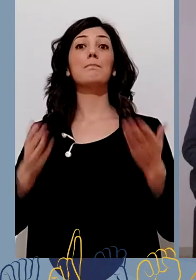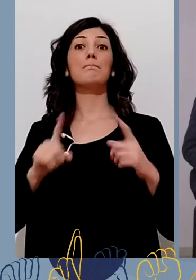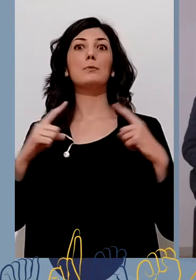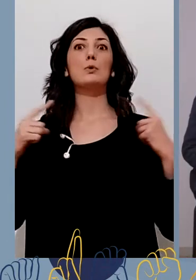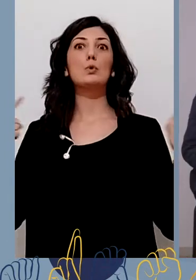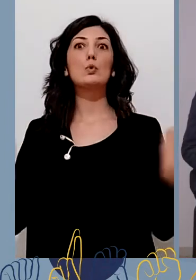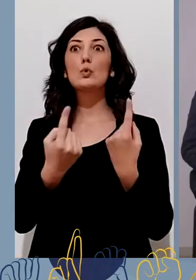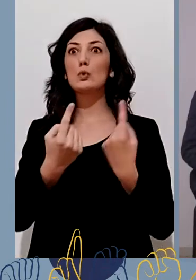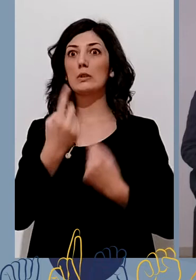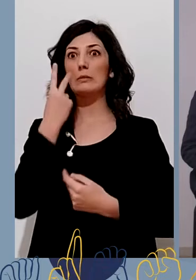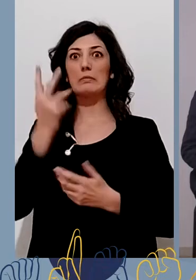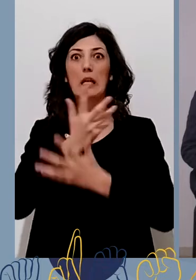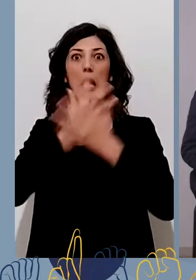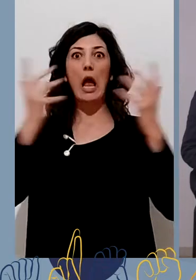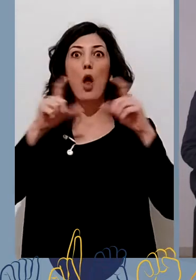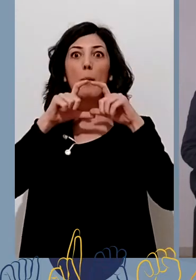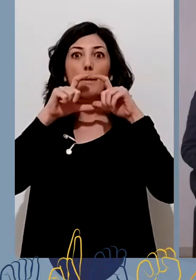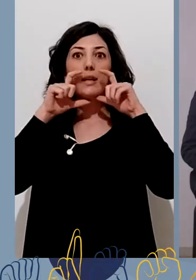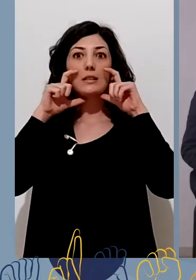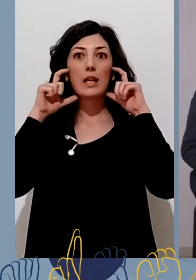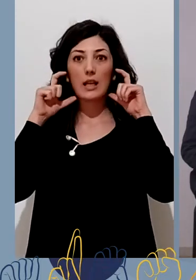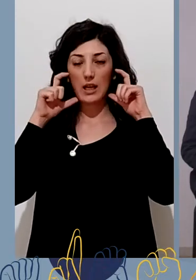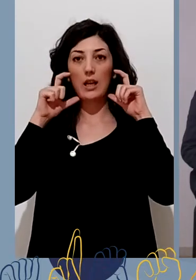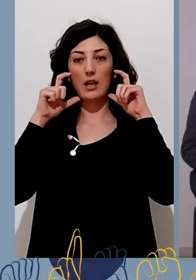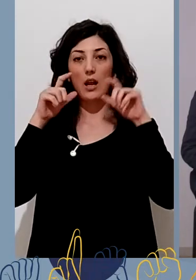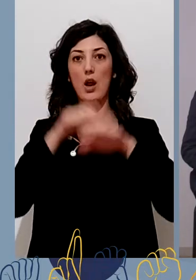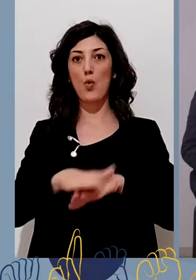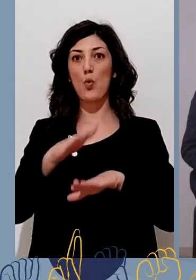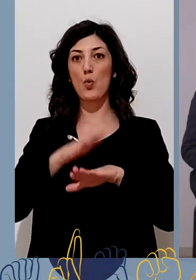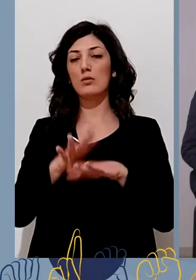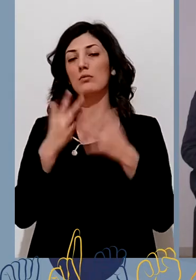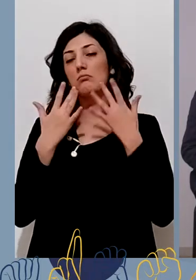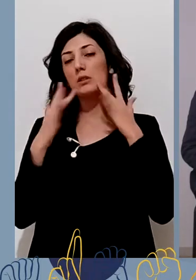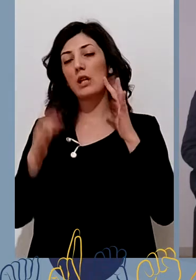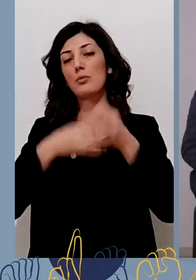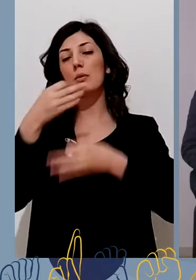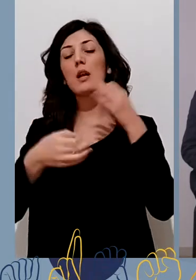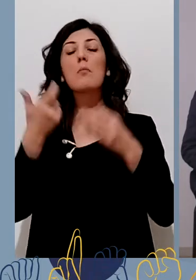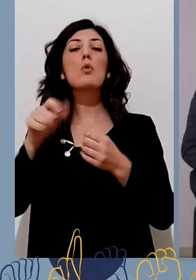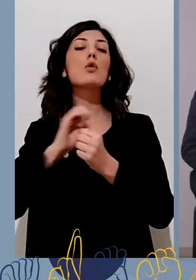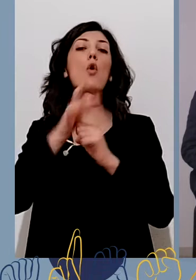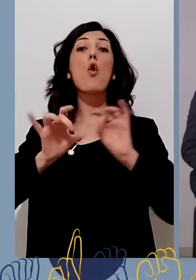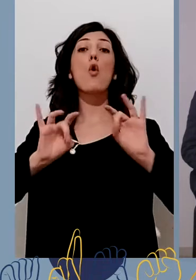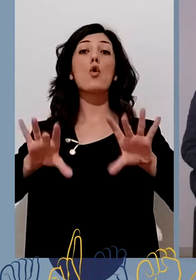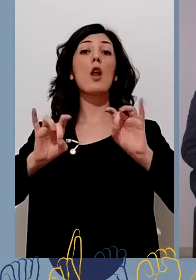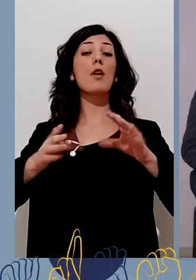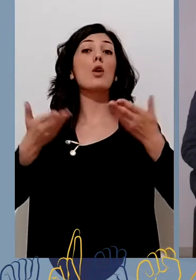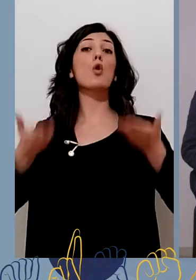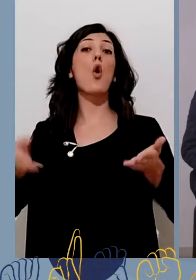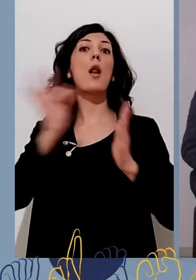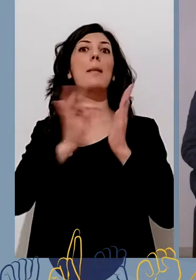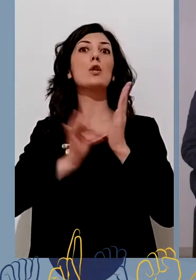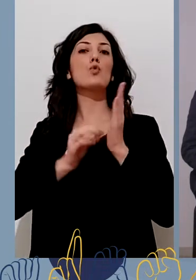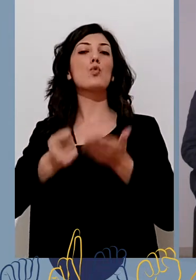mascherine. Mascherine per il motivo molto semplice che a causa del Covid-19 una delle misure più importanti è quella proprio